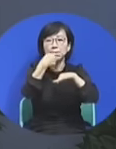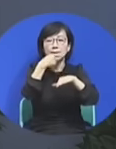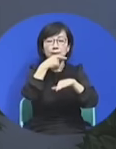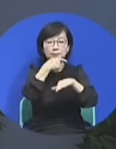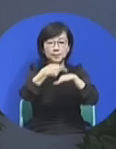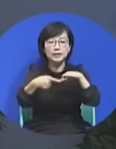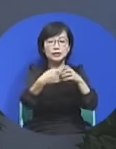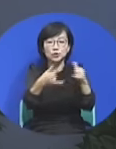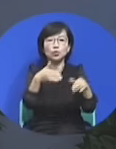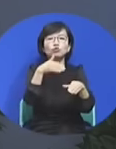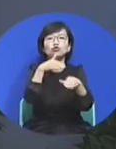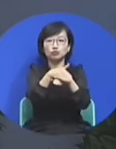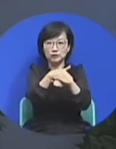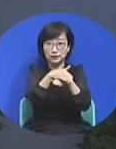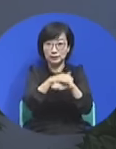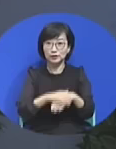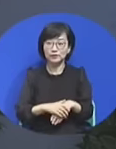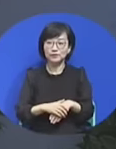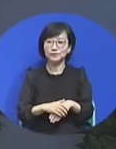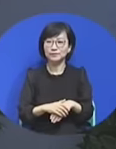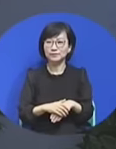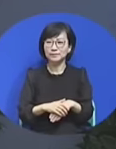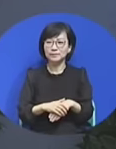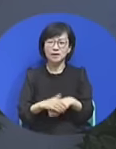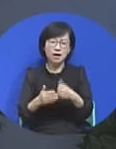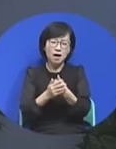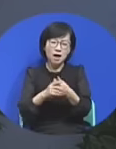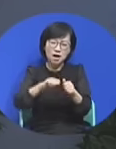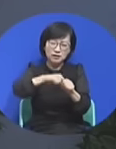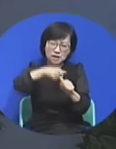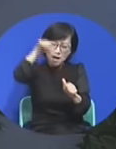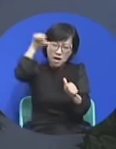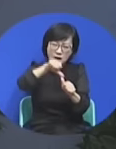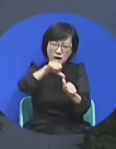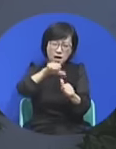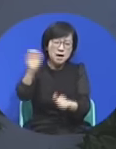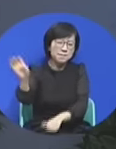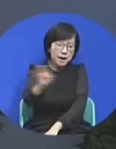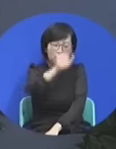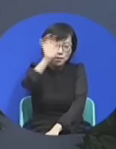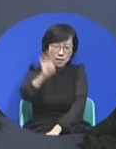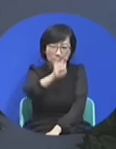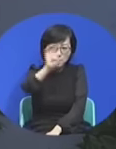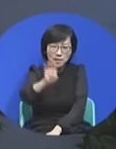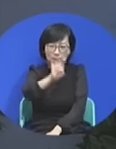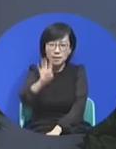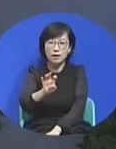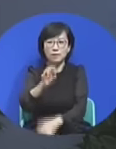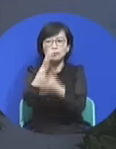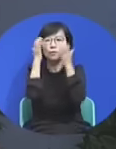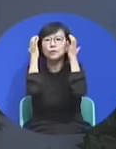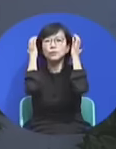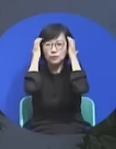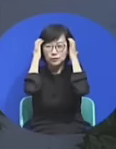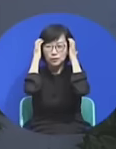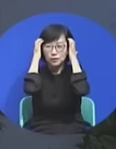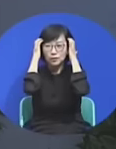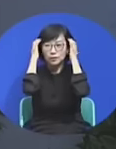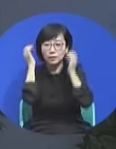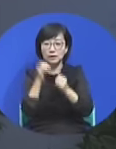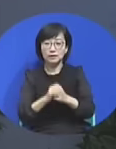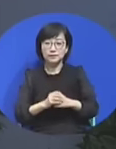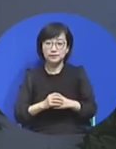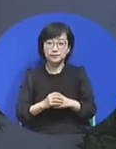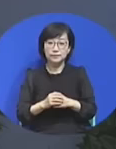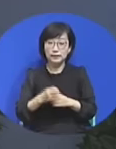else's. That's nationalism. 그러니까 막 계속 재앙을 당하는 거예요. That's why they continue to experience disaster after disaster. 계속 전쟁을